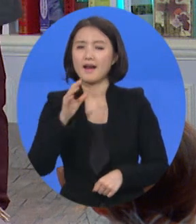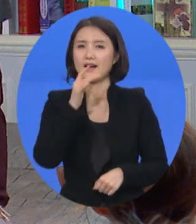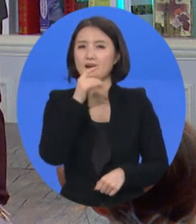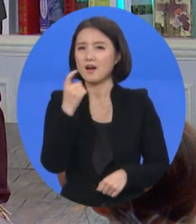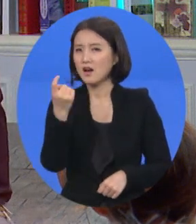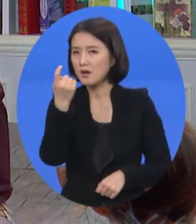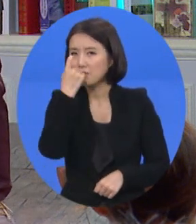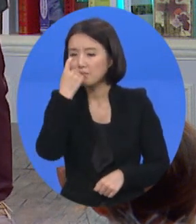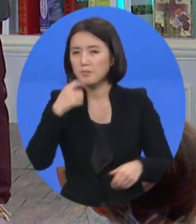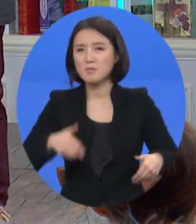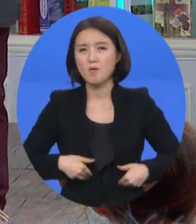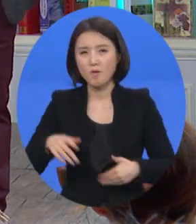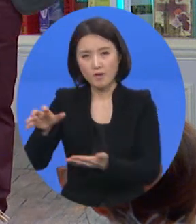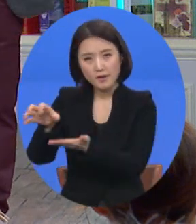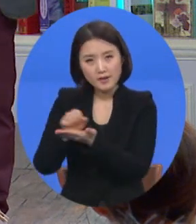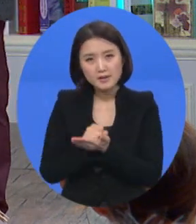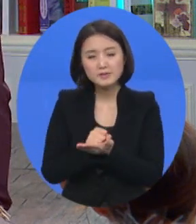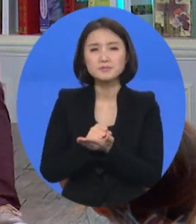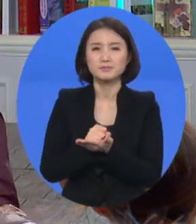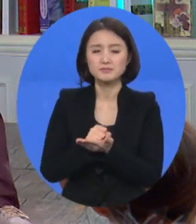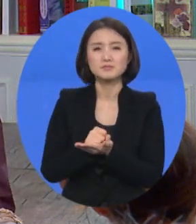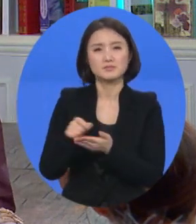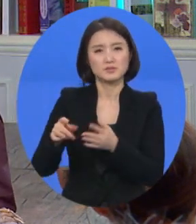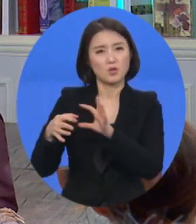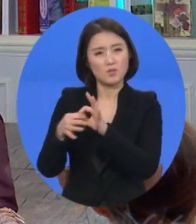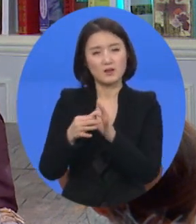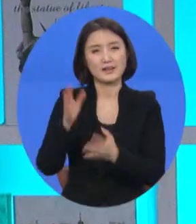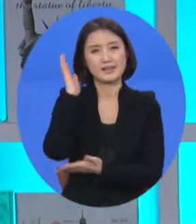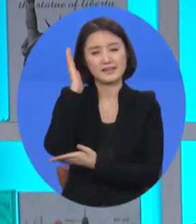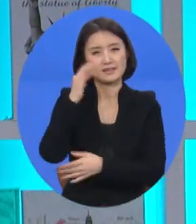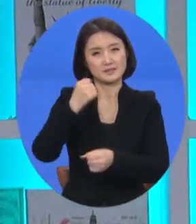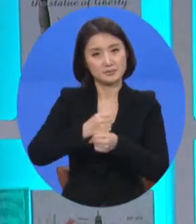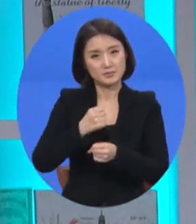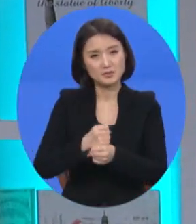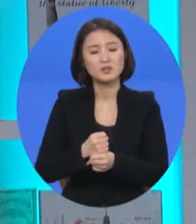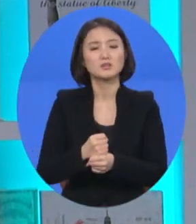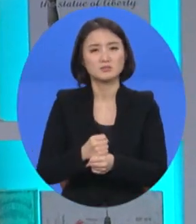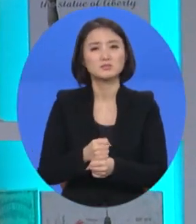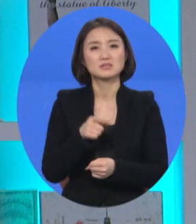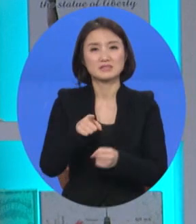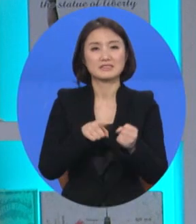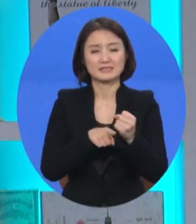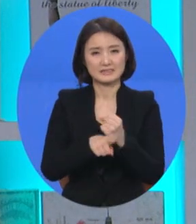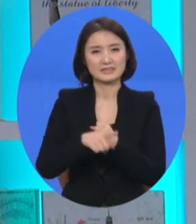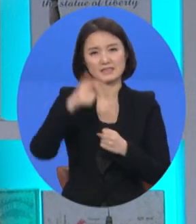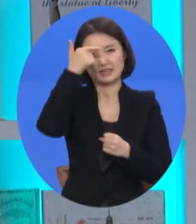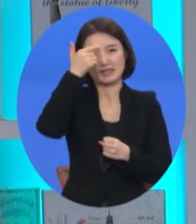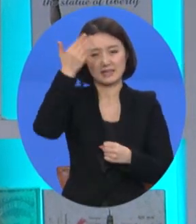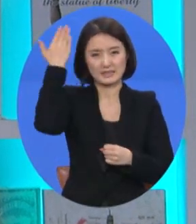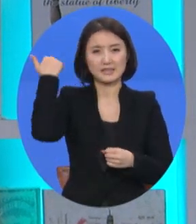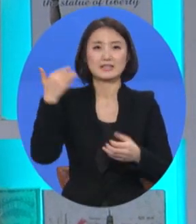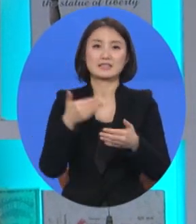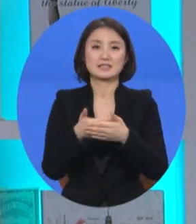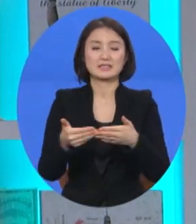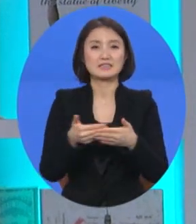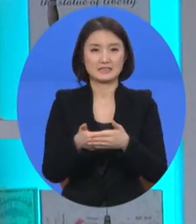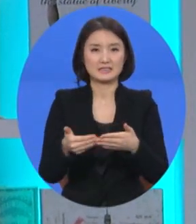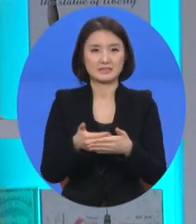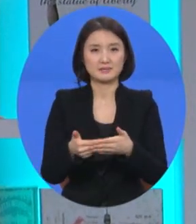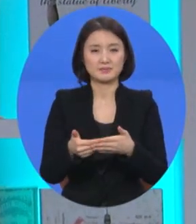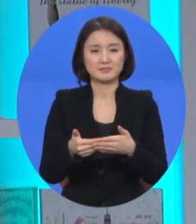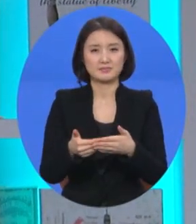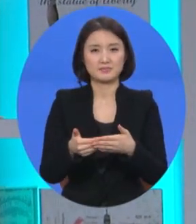투영 해서 거기에 맞는 이야기를 만들어내는 것 이것이 바로 우리 이 그림의 놀라운 말하자면